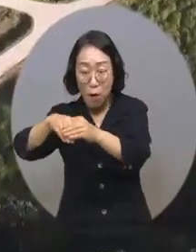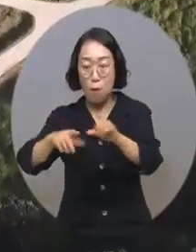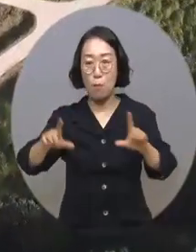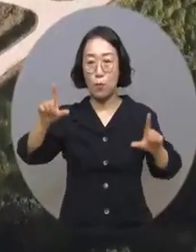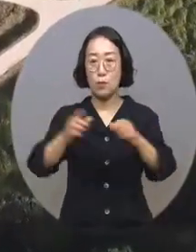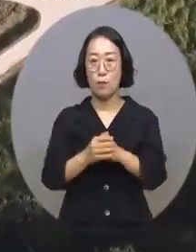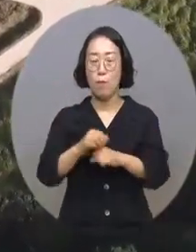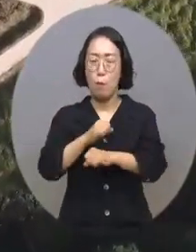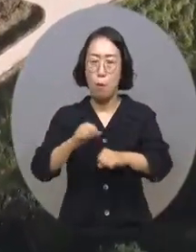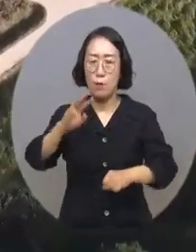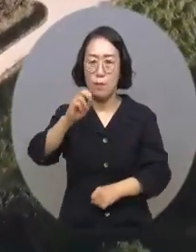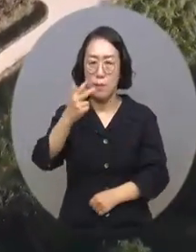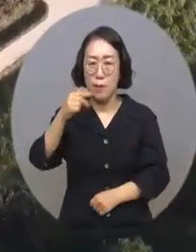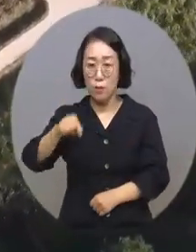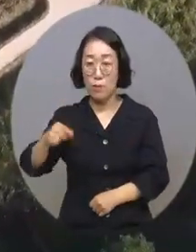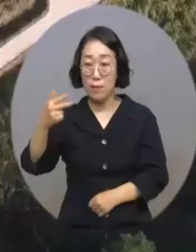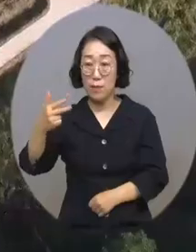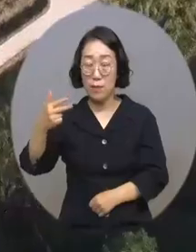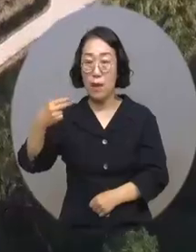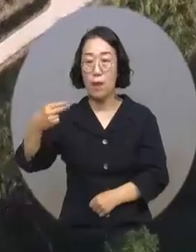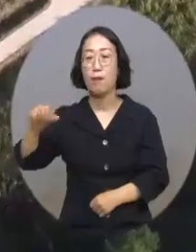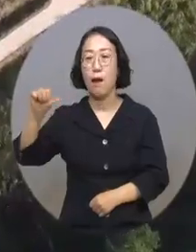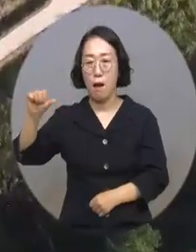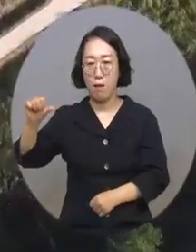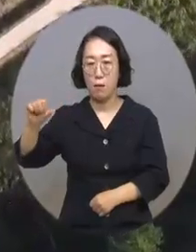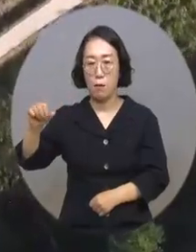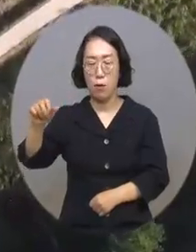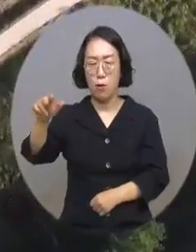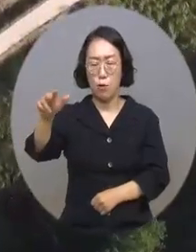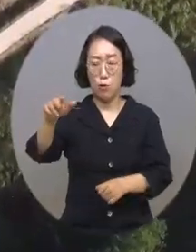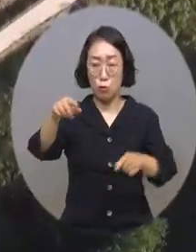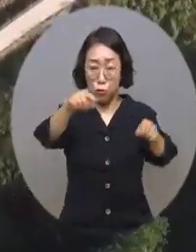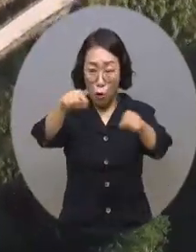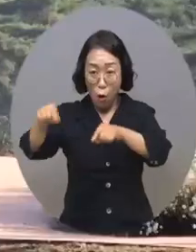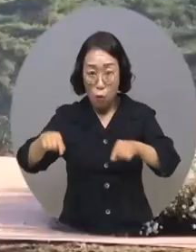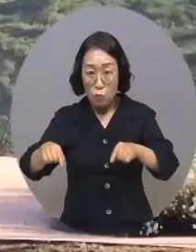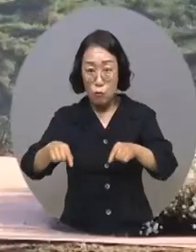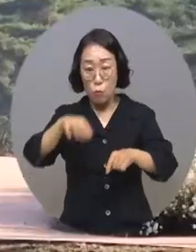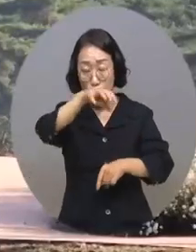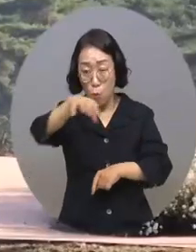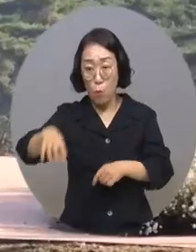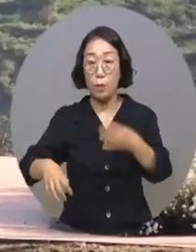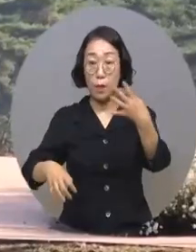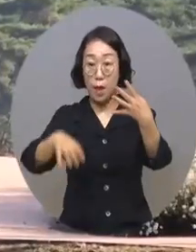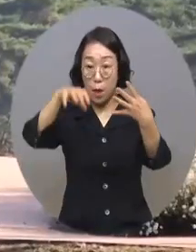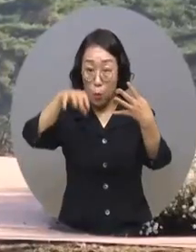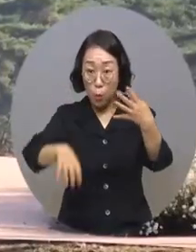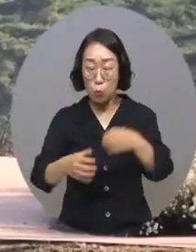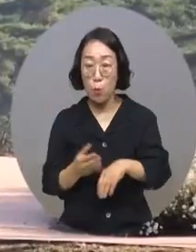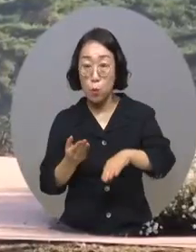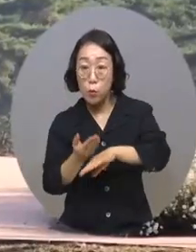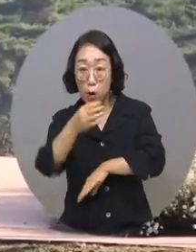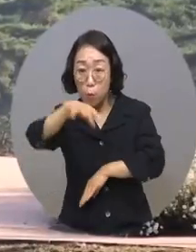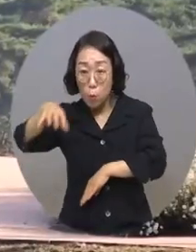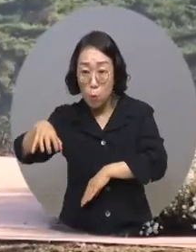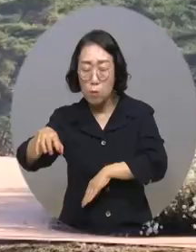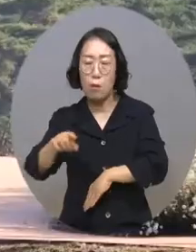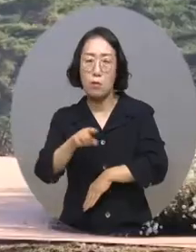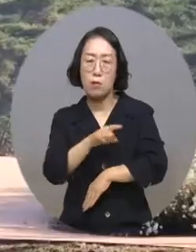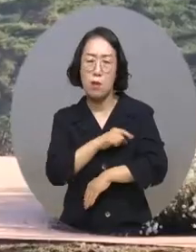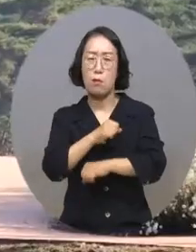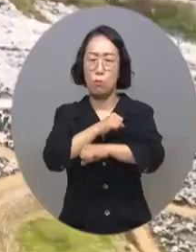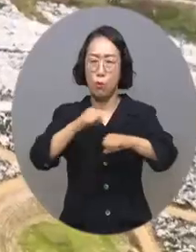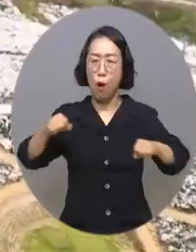등록면적은 총 38.7헥타르로 전국 4곳의 지방정원과 현재 조성 중인 23곳 중 최대